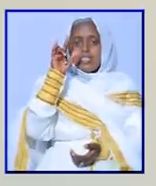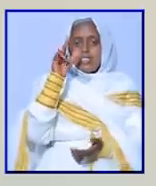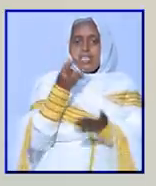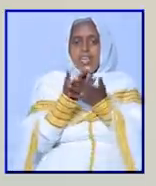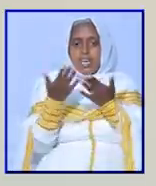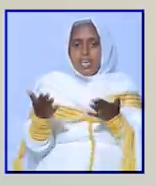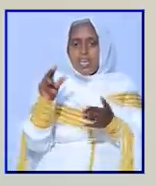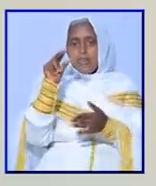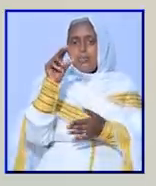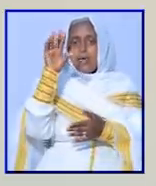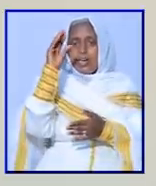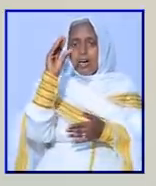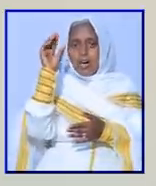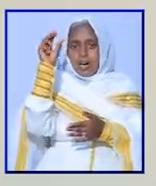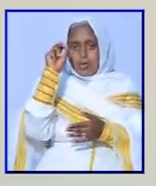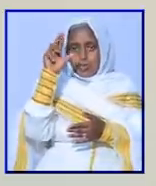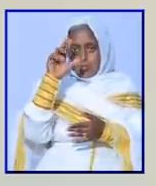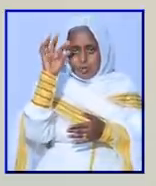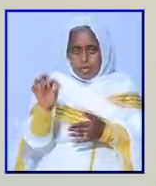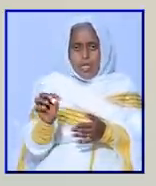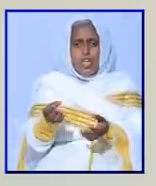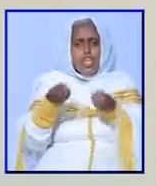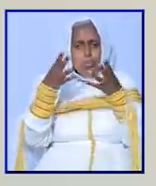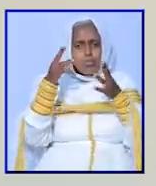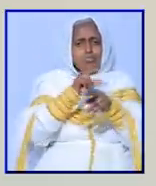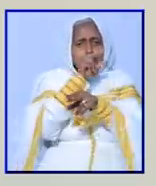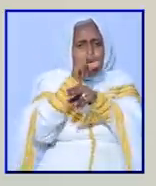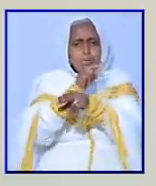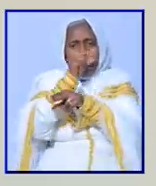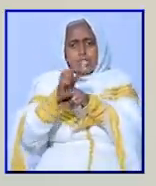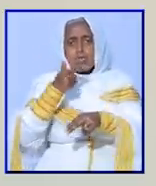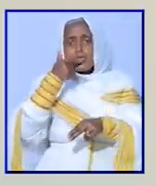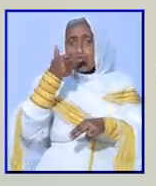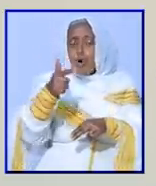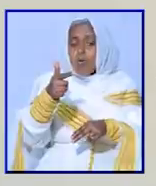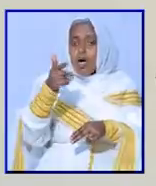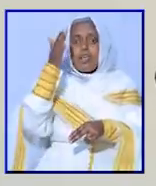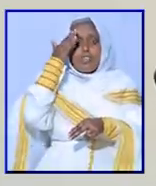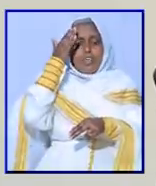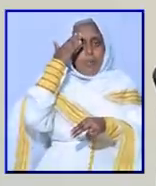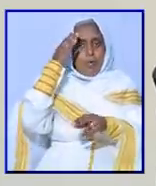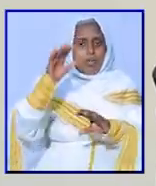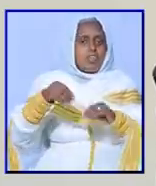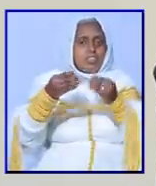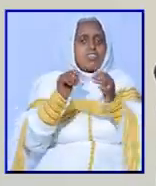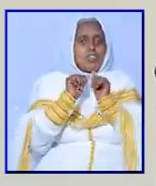የብዙ ብሔር ብሔረሰቦችን ቋንቋ የማወቅ የተሰጠው ሀብት አለ